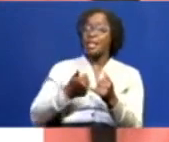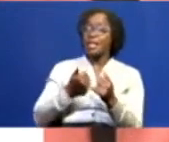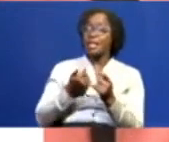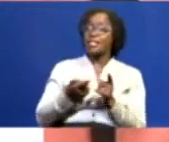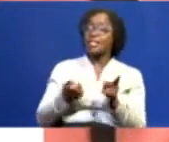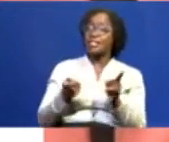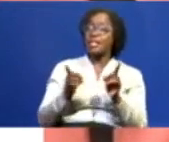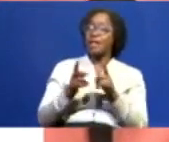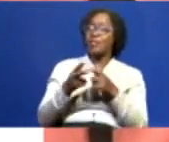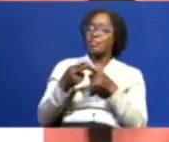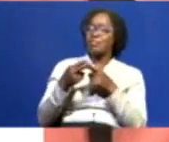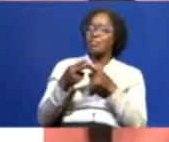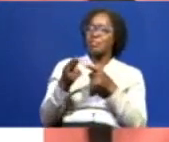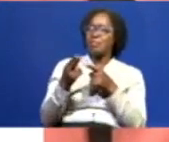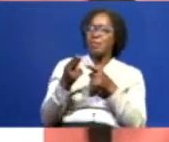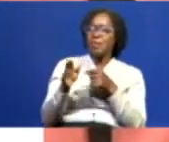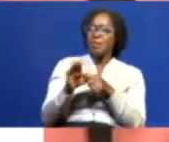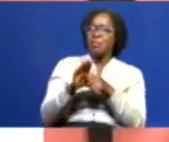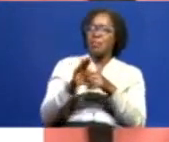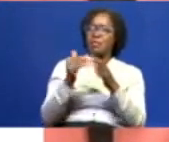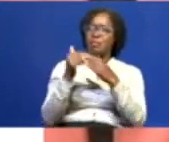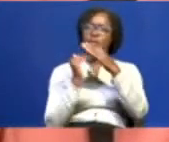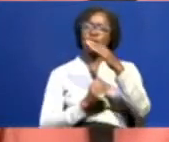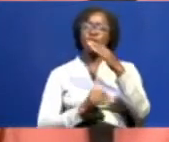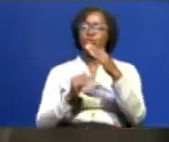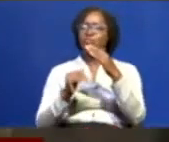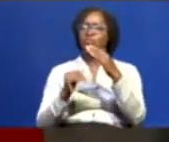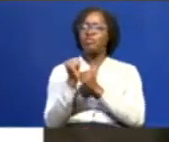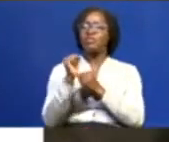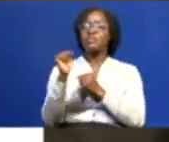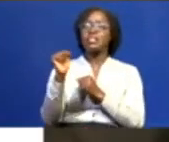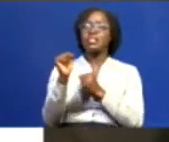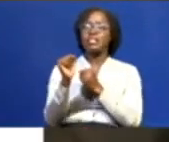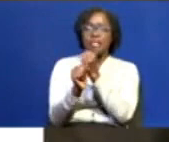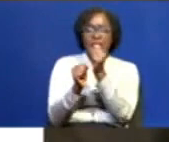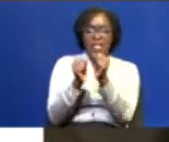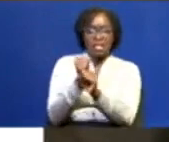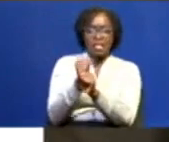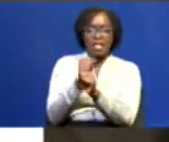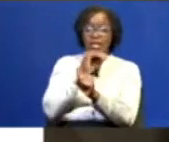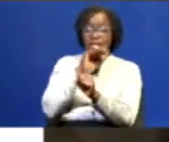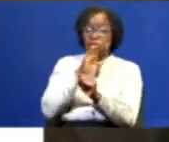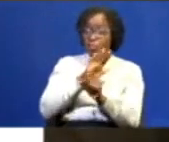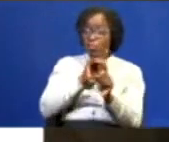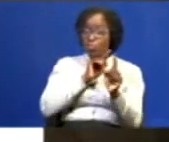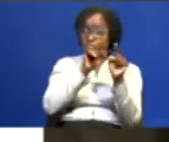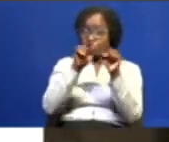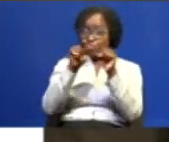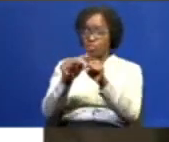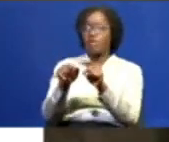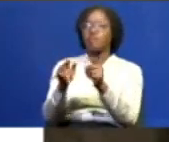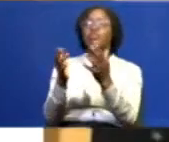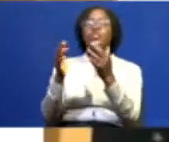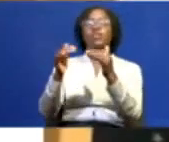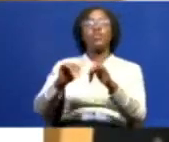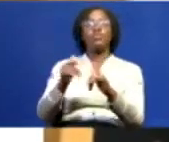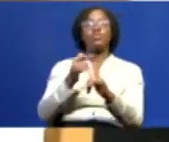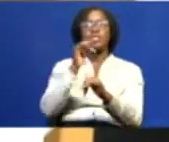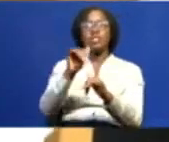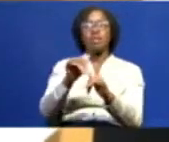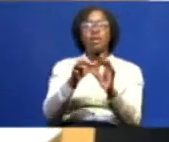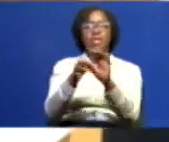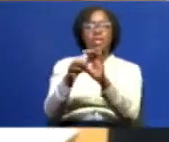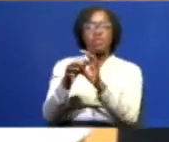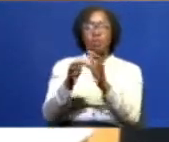wanafanywa ukeketaji wengi ni chini ya miaka 15. Vijana waliohudhuria kongamano hilo walisema watashirikiana